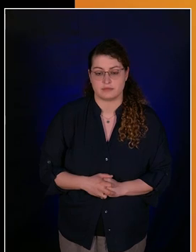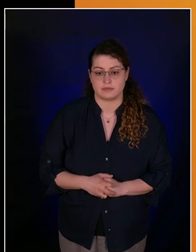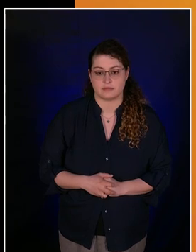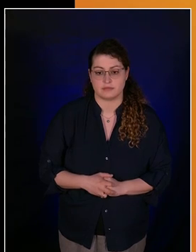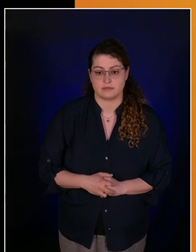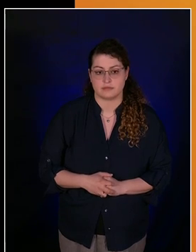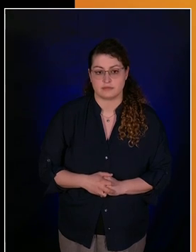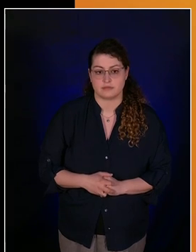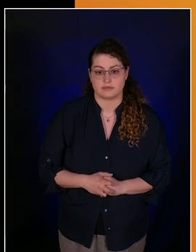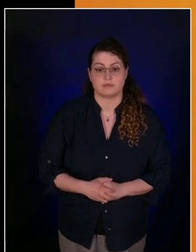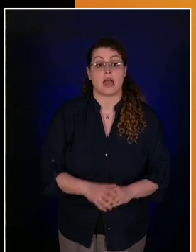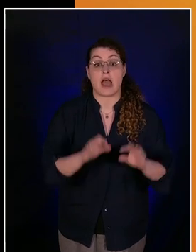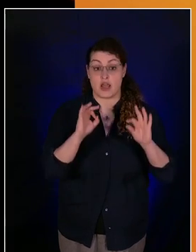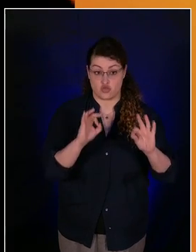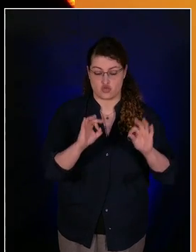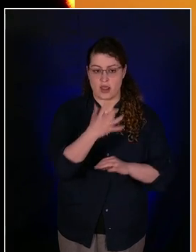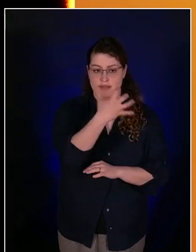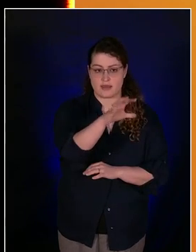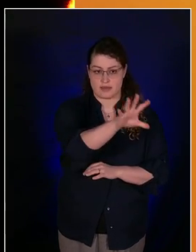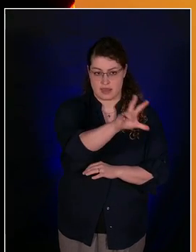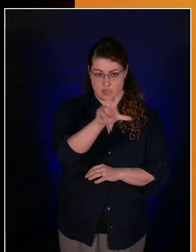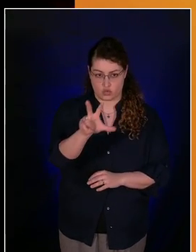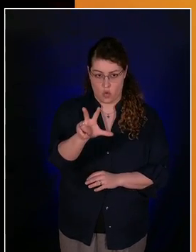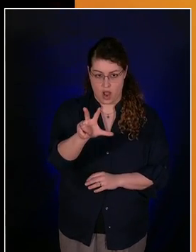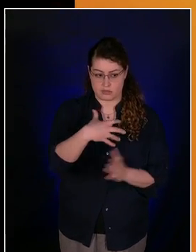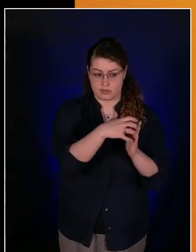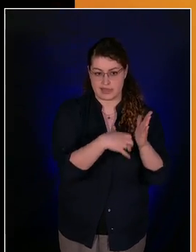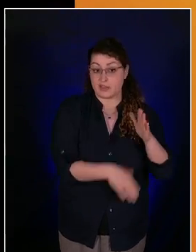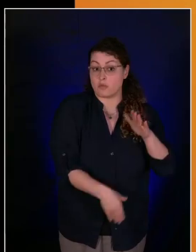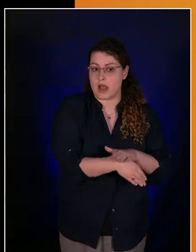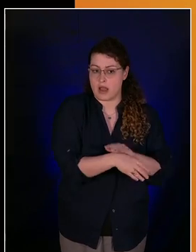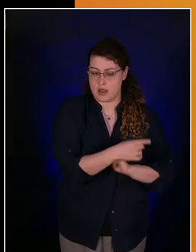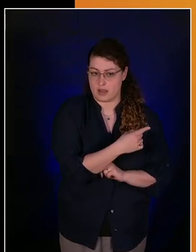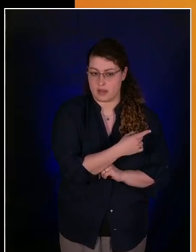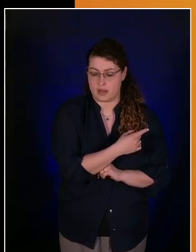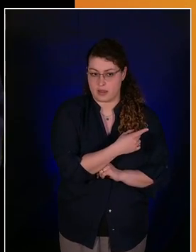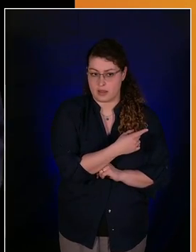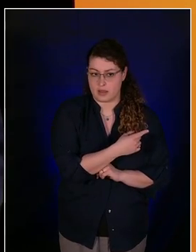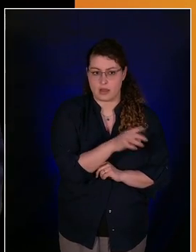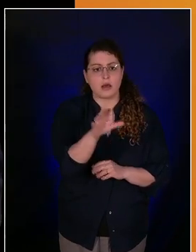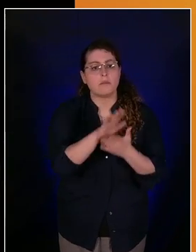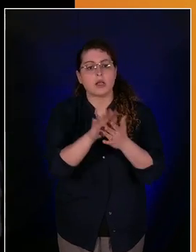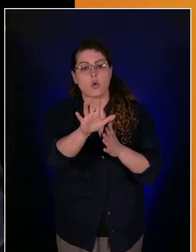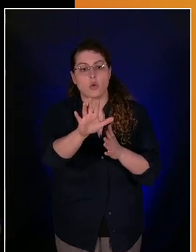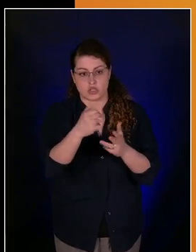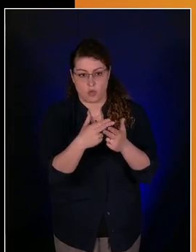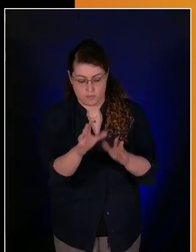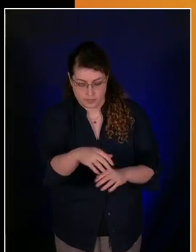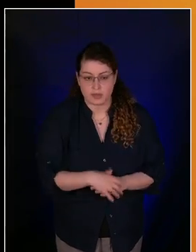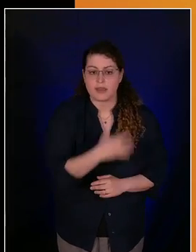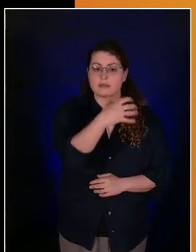de tout à fait alors la 553 du texte originel la commission oui oui pardon je réponds vas-y